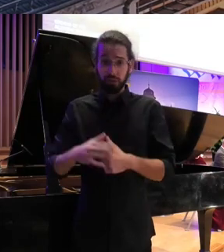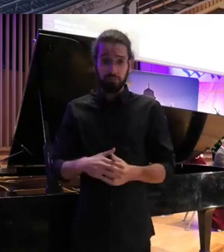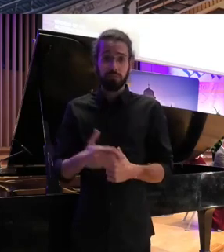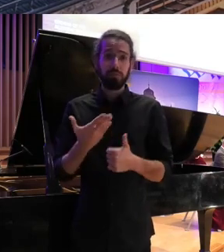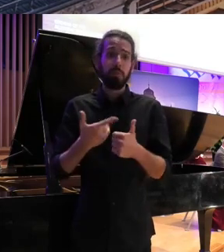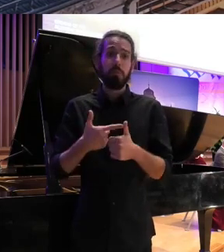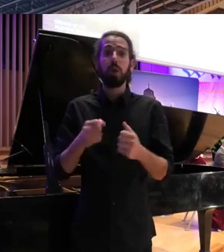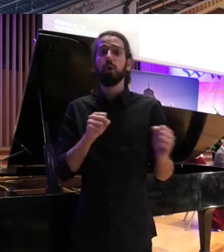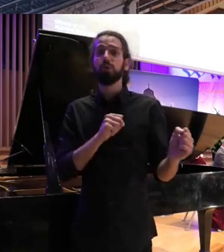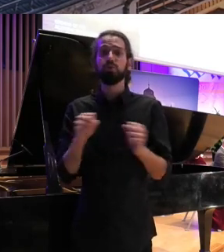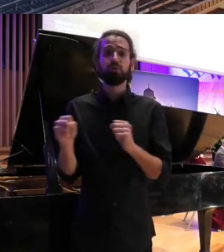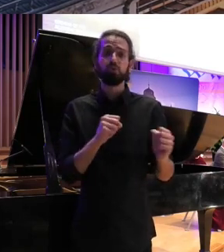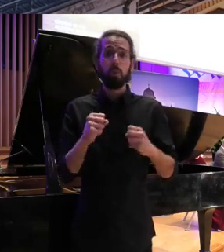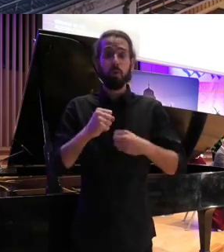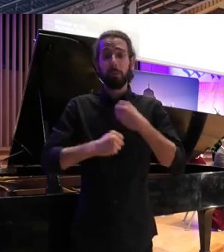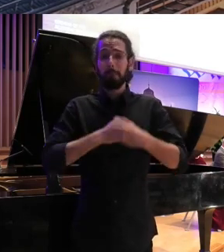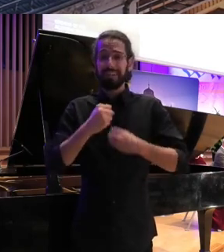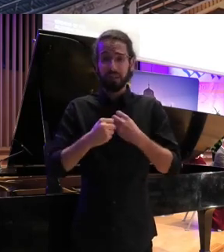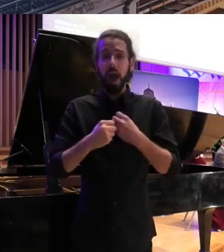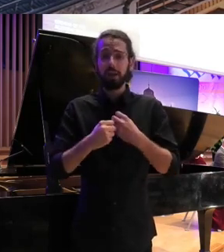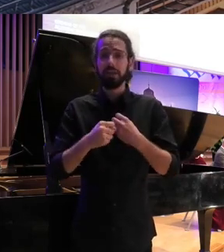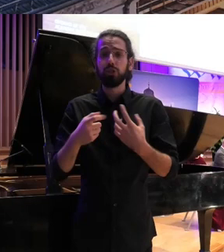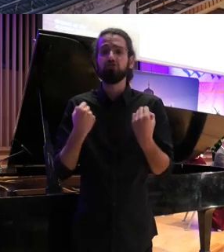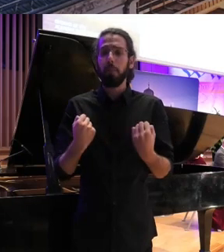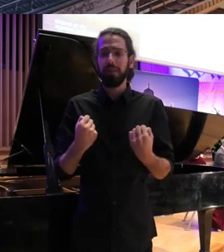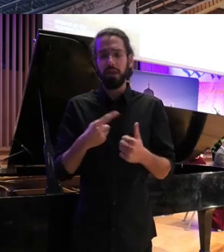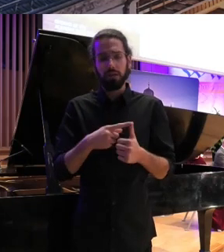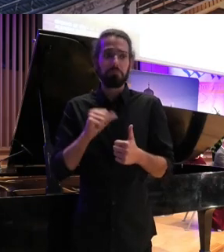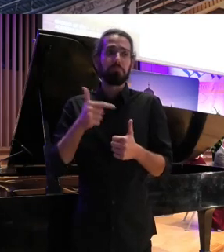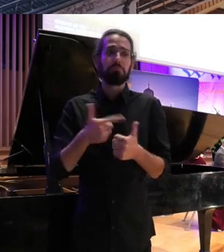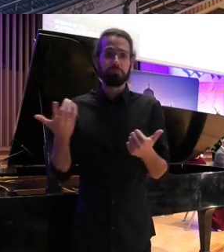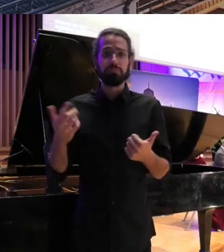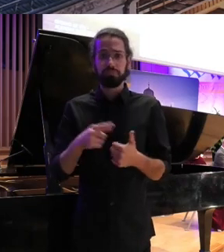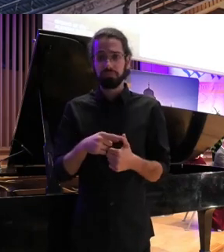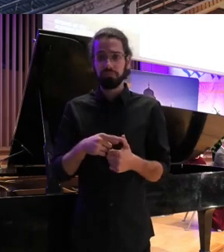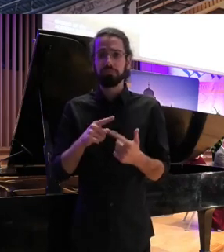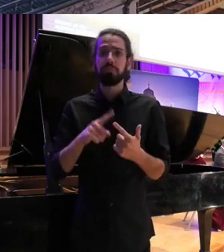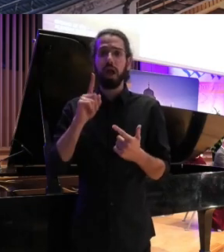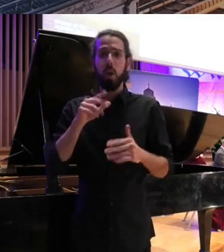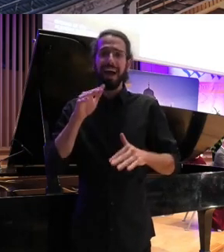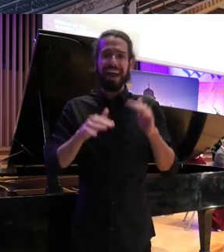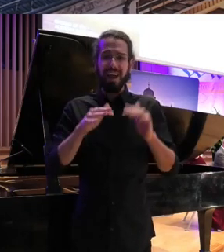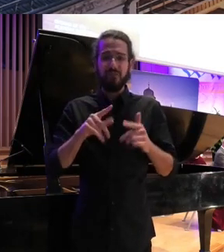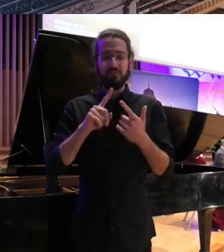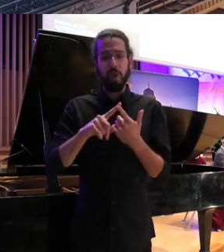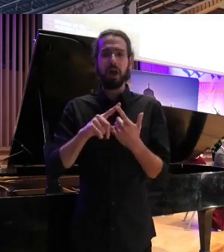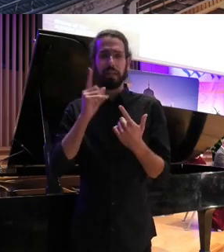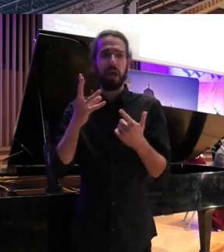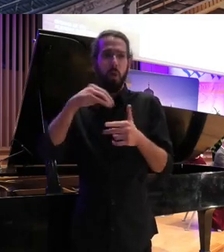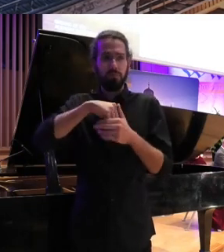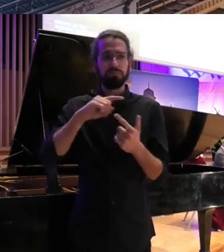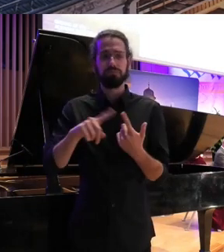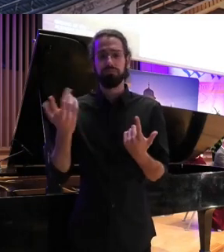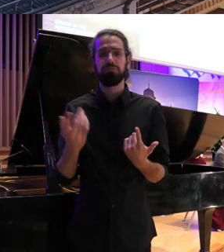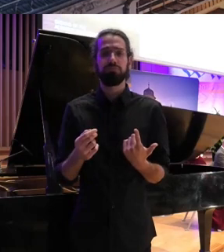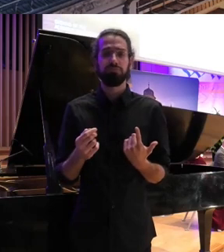in der Strömungsmechanik, ist ein bisschen ein angewandteres Problem, oder in der theoretischen Informatik, das sogenannte P gleich NP-Problem. Aber es gibt auch in